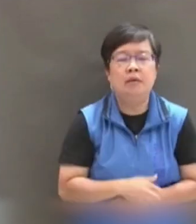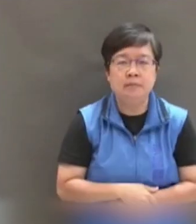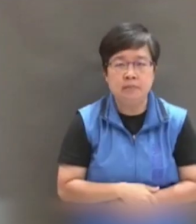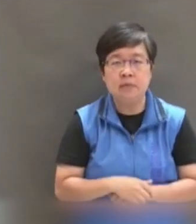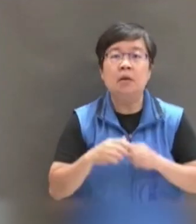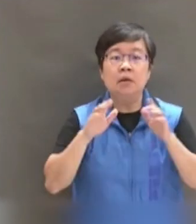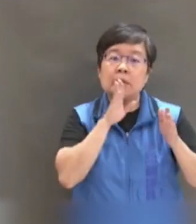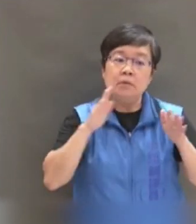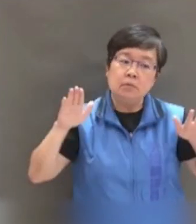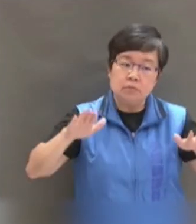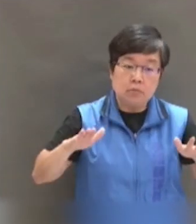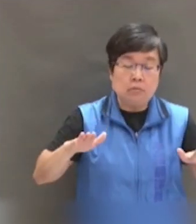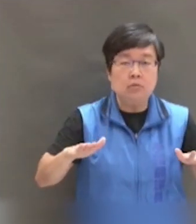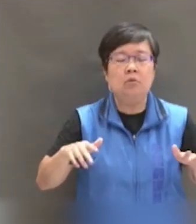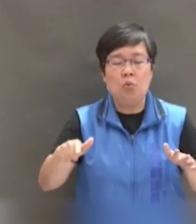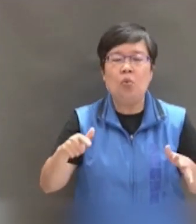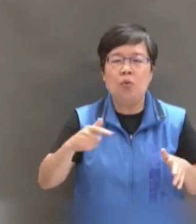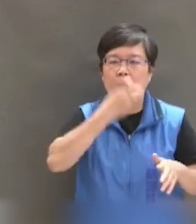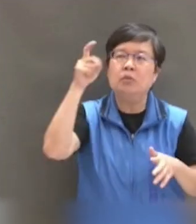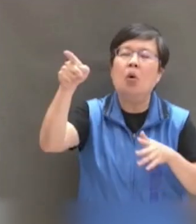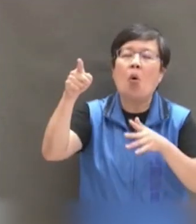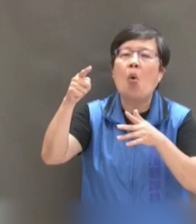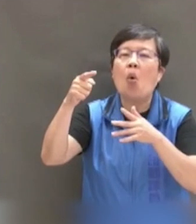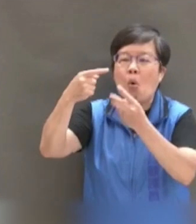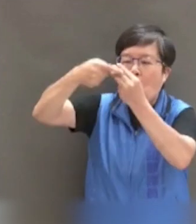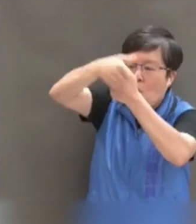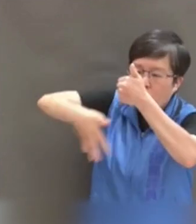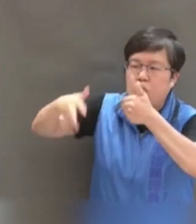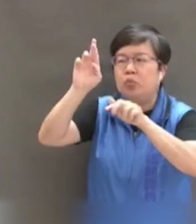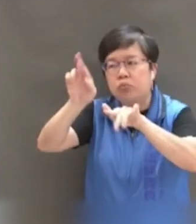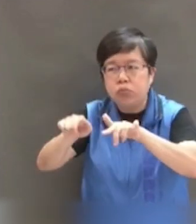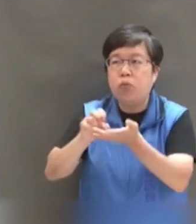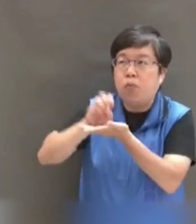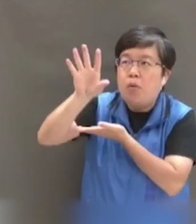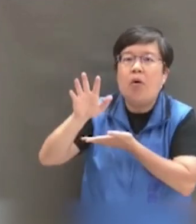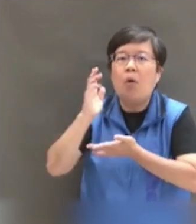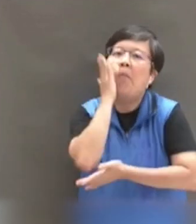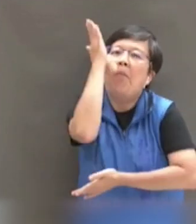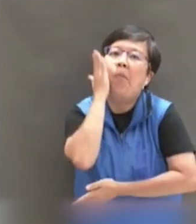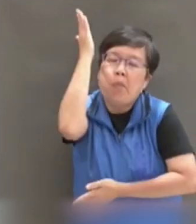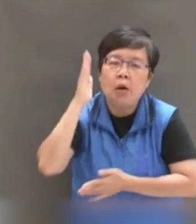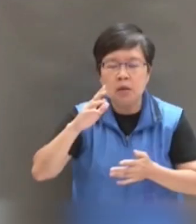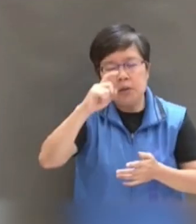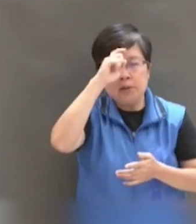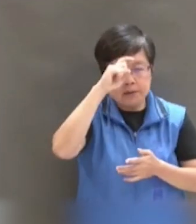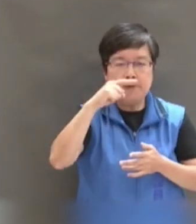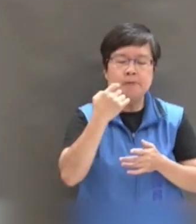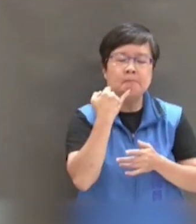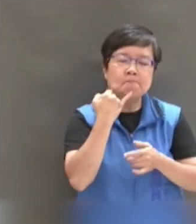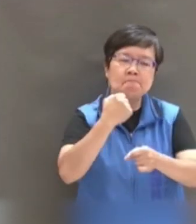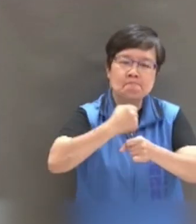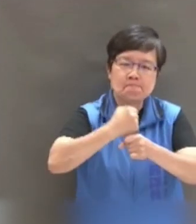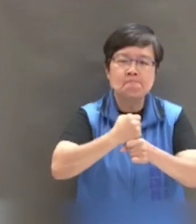信系统都已经回到正常面了，这个落差几乎就比较没有了，所以我相信可以把这个工作